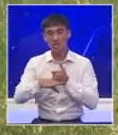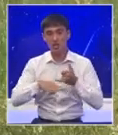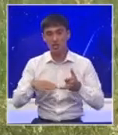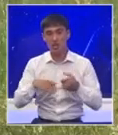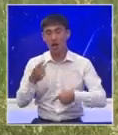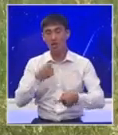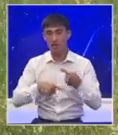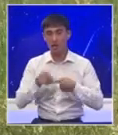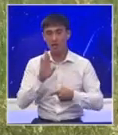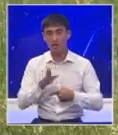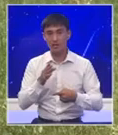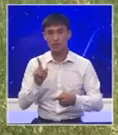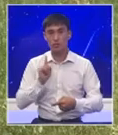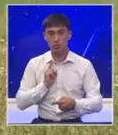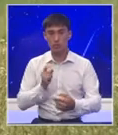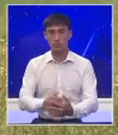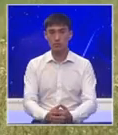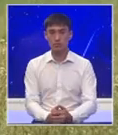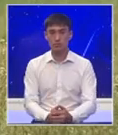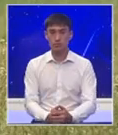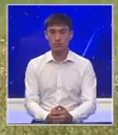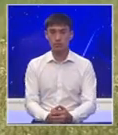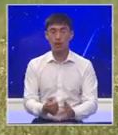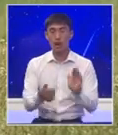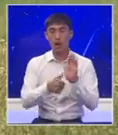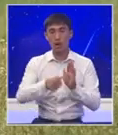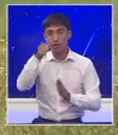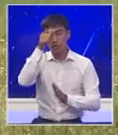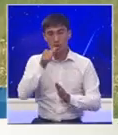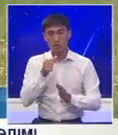телімі қайтарылады деп күтіліп отыр. Биыл 6 айда